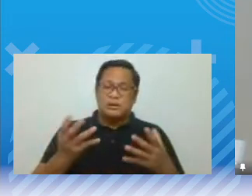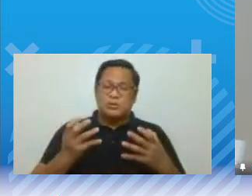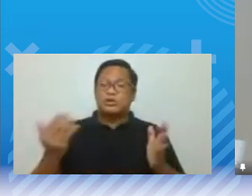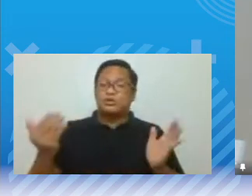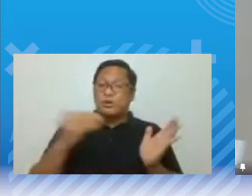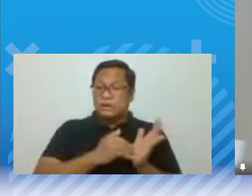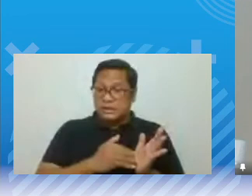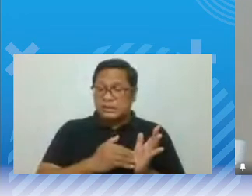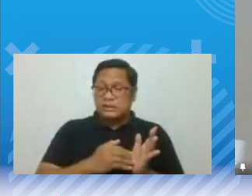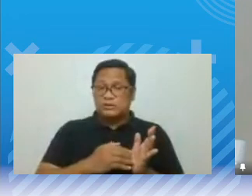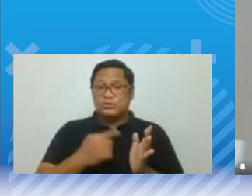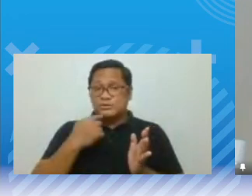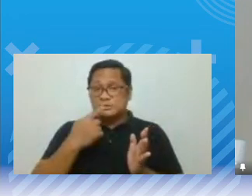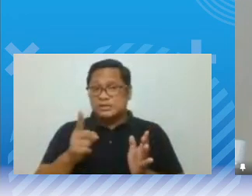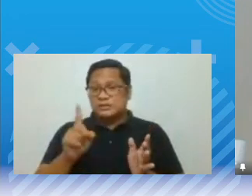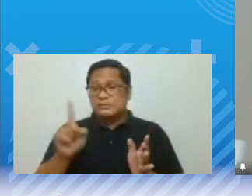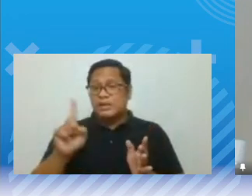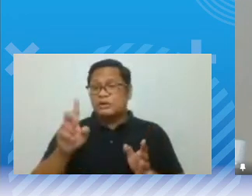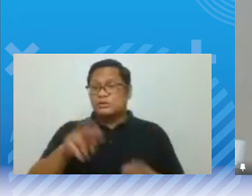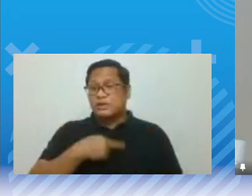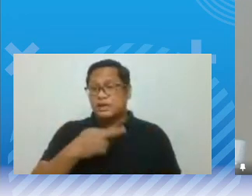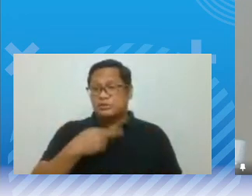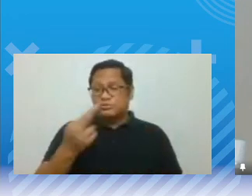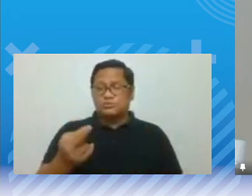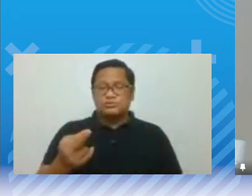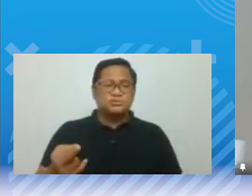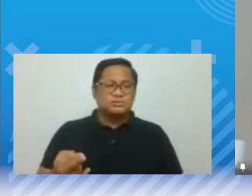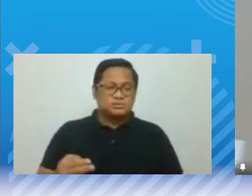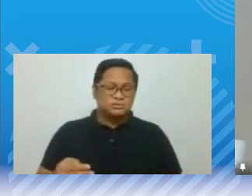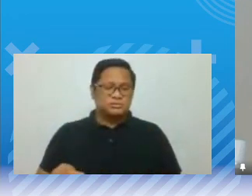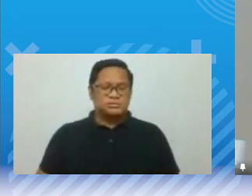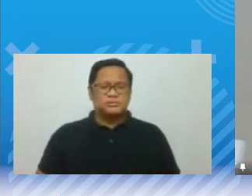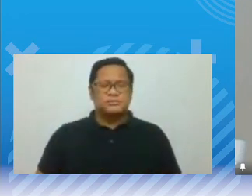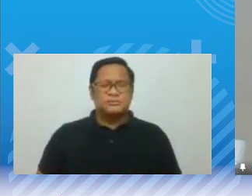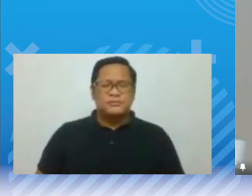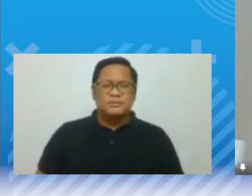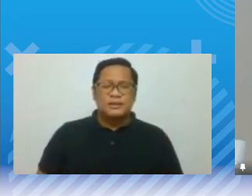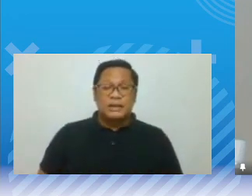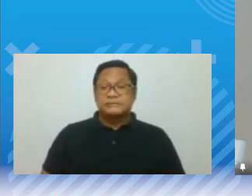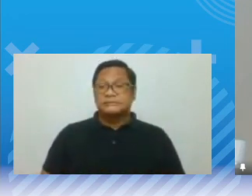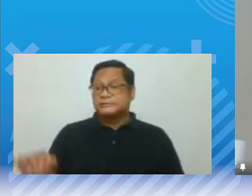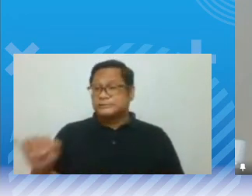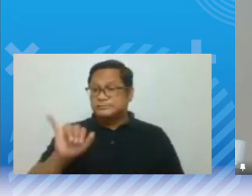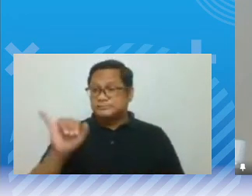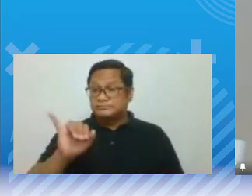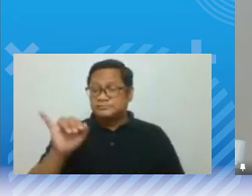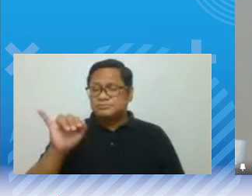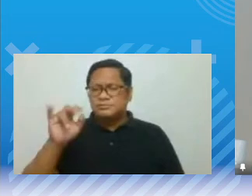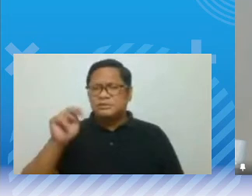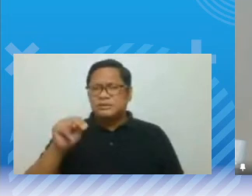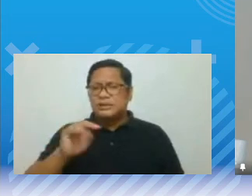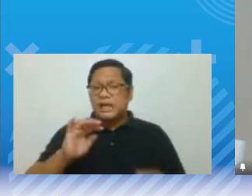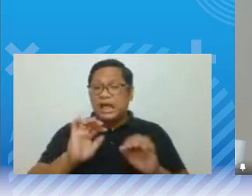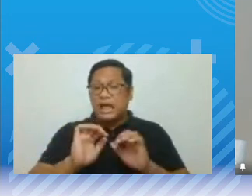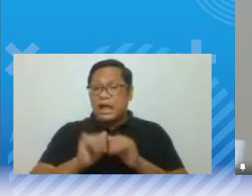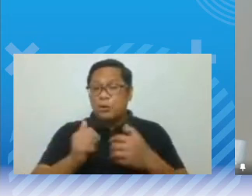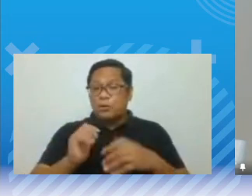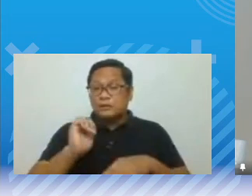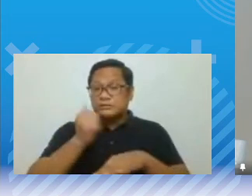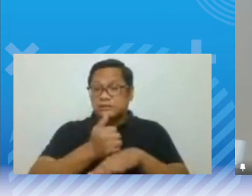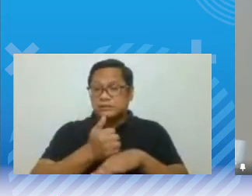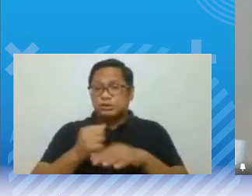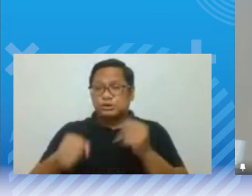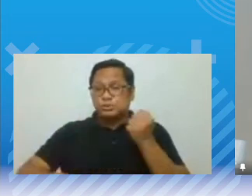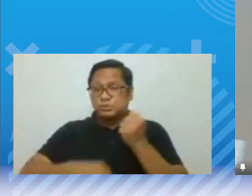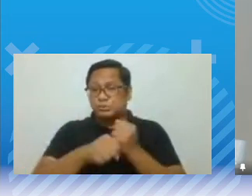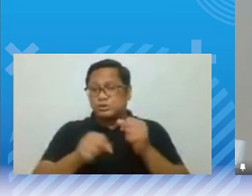sa na-mention ng reactors po natin, na kailangan alam din natin kung paano mag-establish ng support system natin.